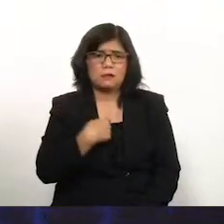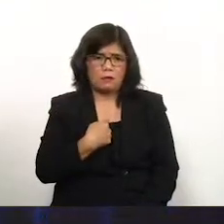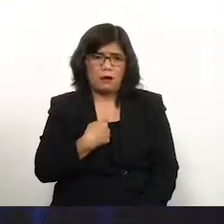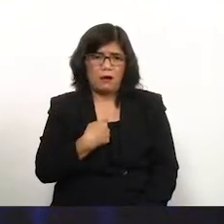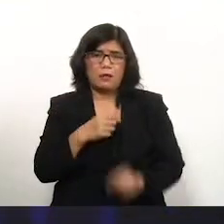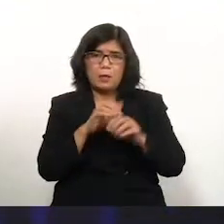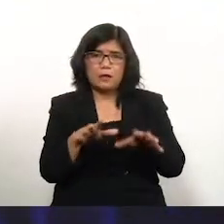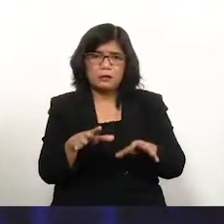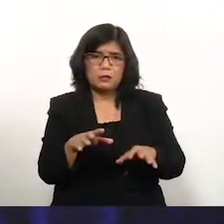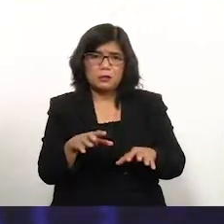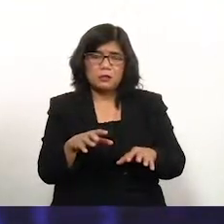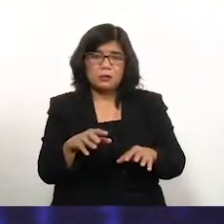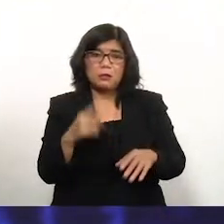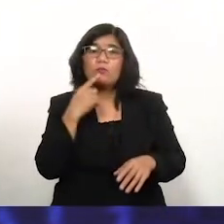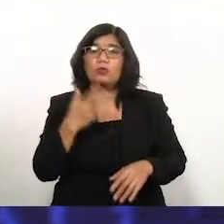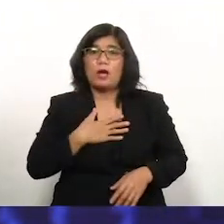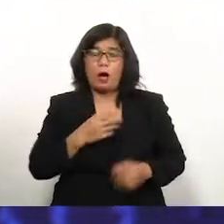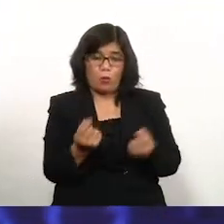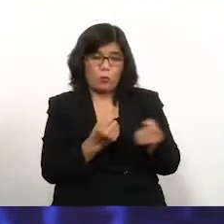Hai Setelah dia punya mobil